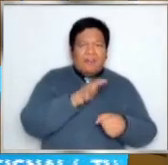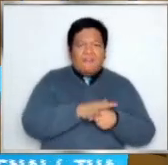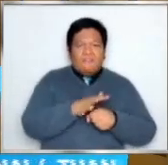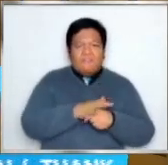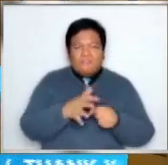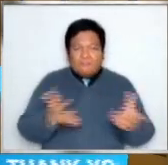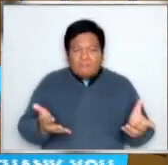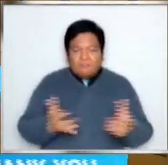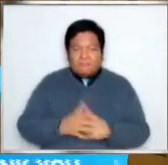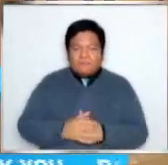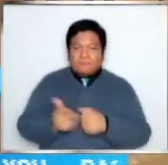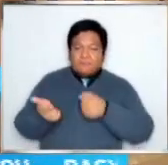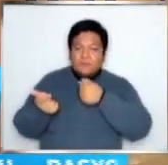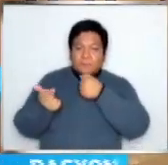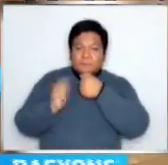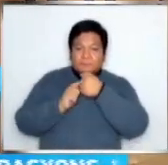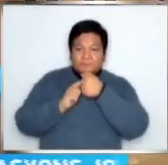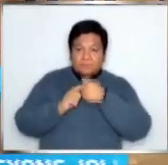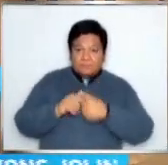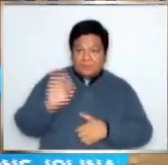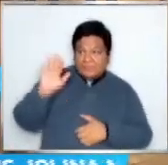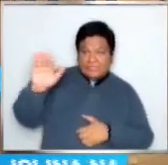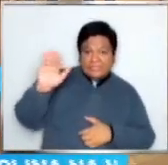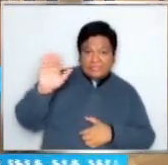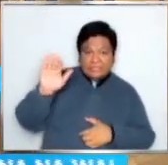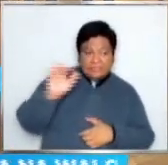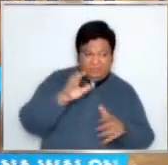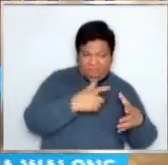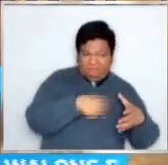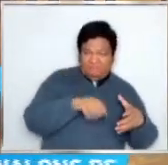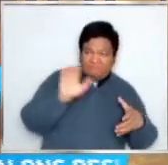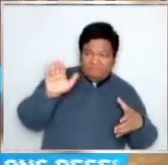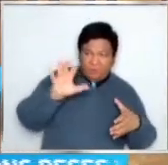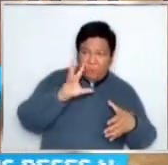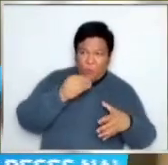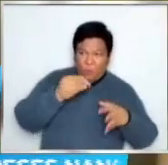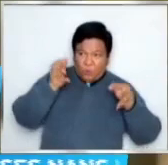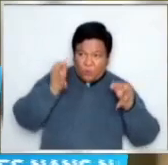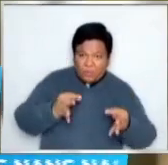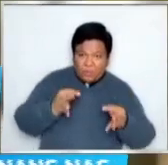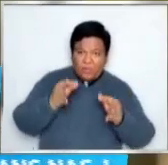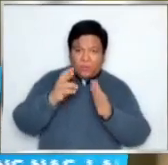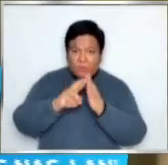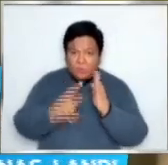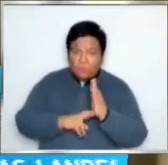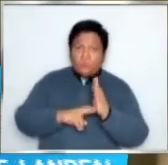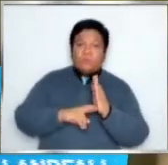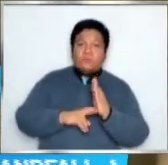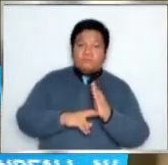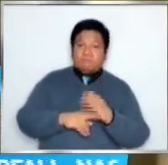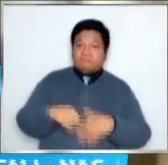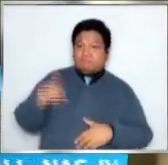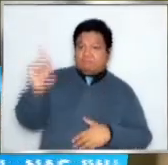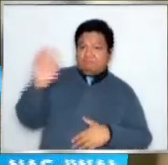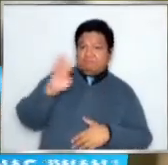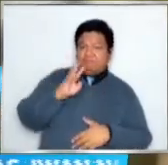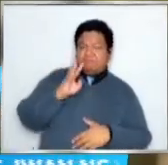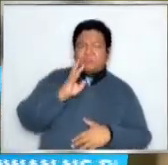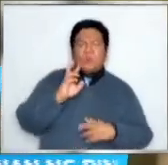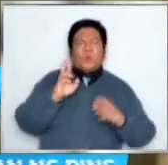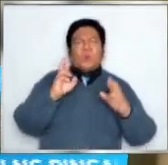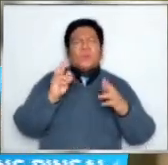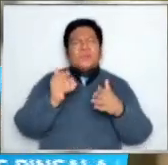mga gumagawa at nagpapatupad ng pulisiya habang may pandemya. Sana naman sa susunod, magbigay naman sila